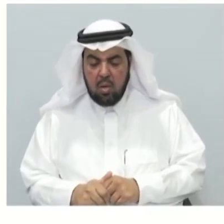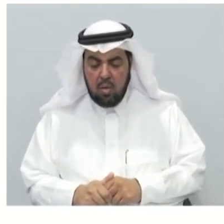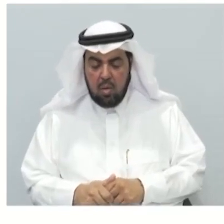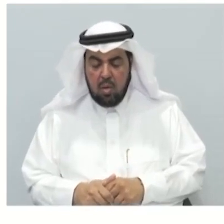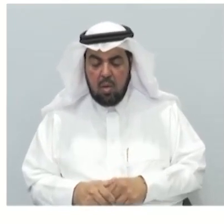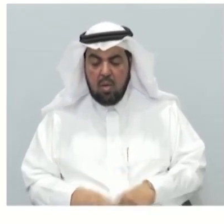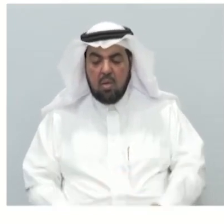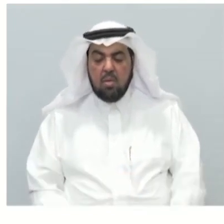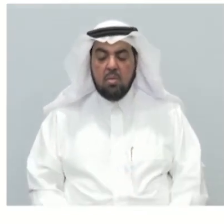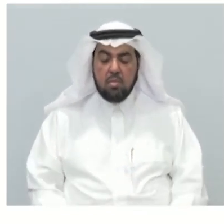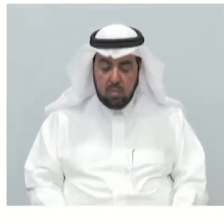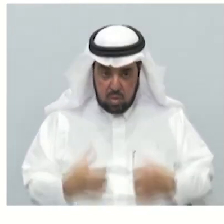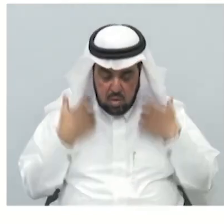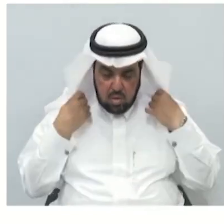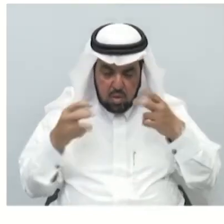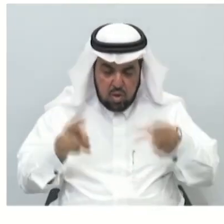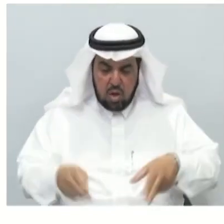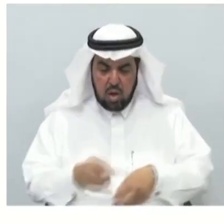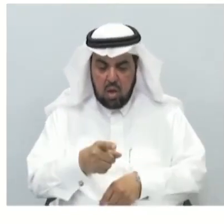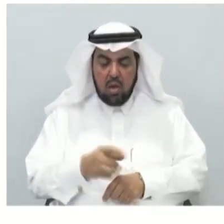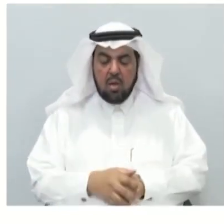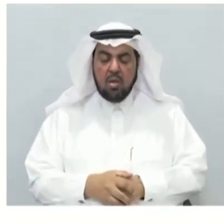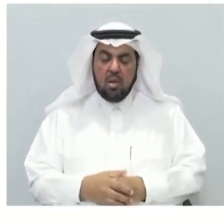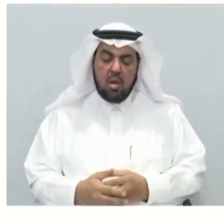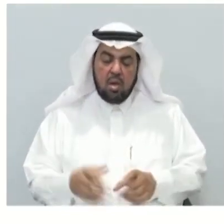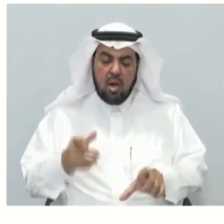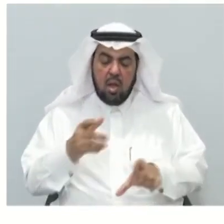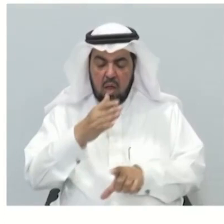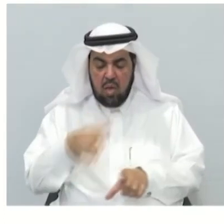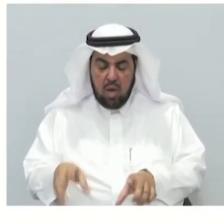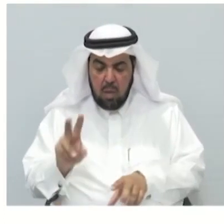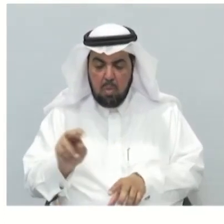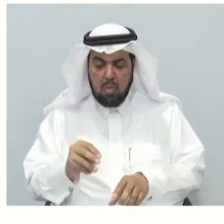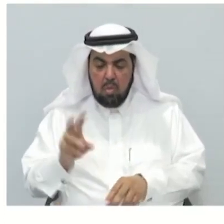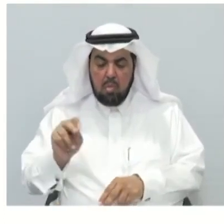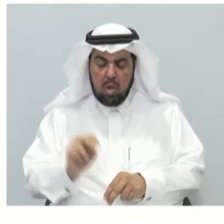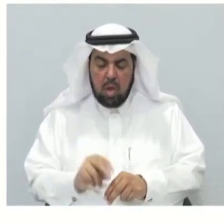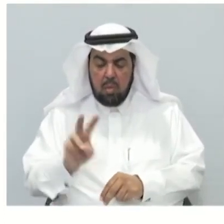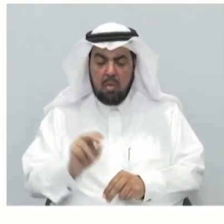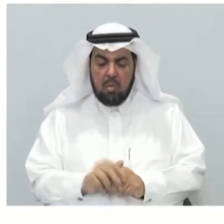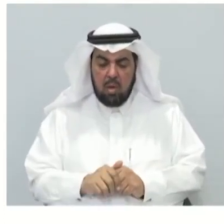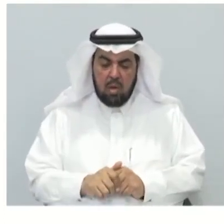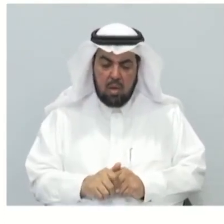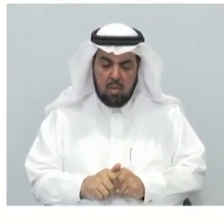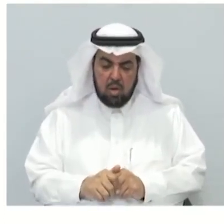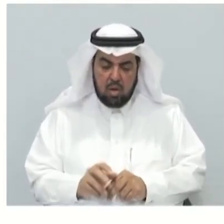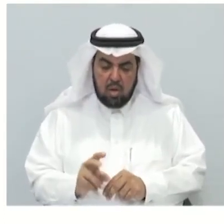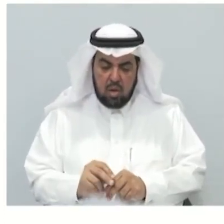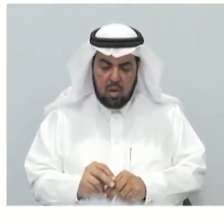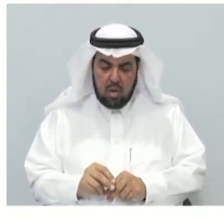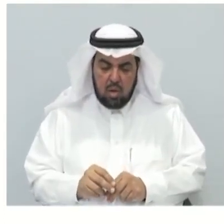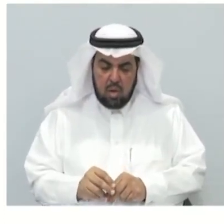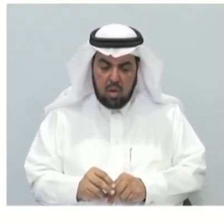القائده او الشكل هذا اذا هذين الضلعين متطابقين كيف متطابقين و معطيك الشكل هذا